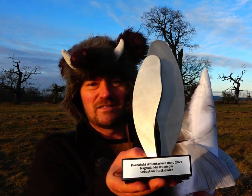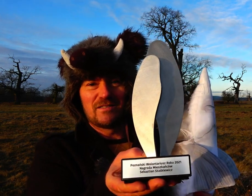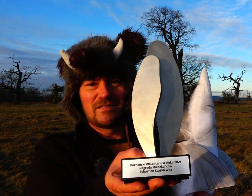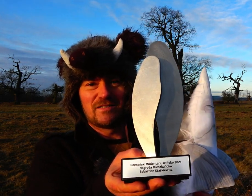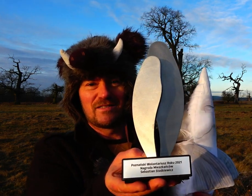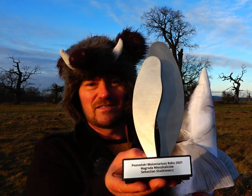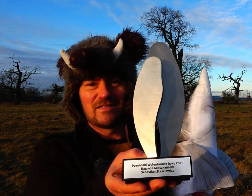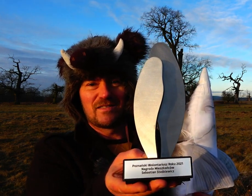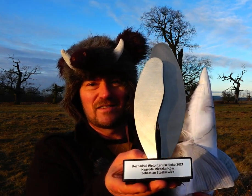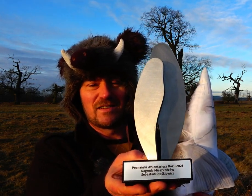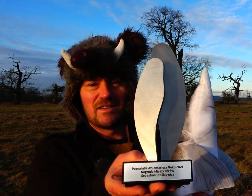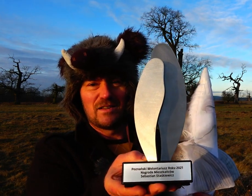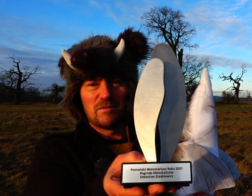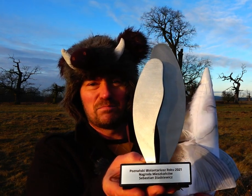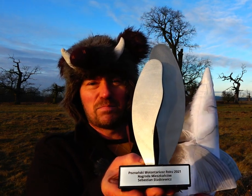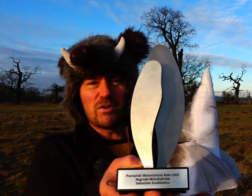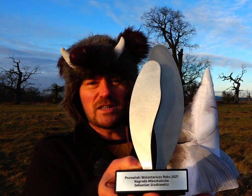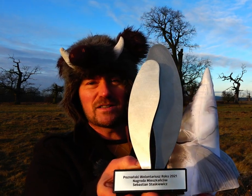głosowanie.